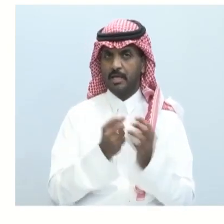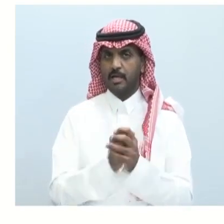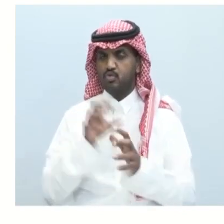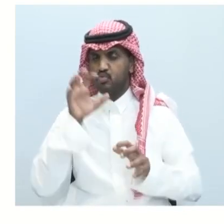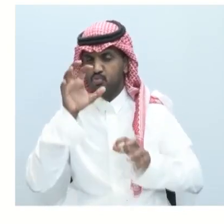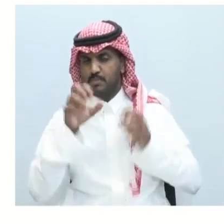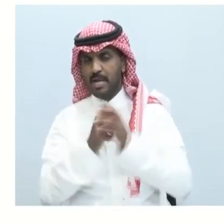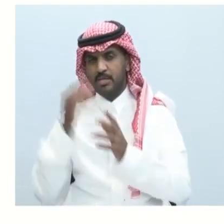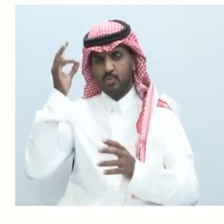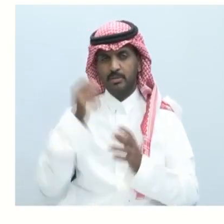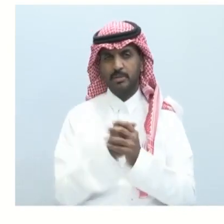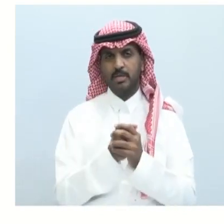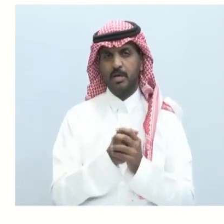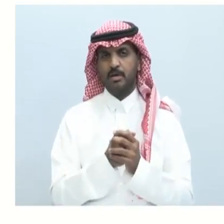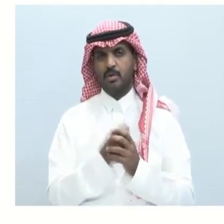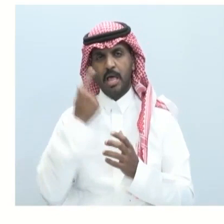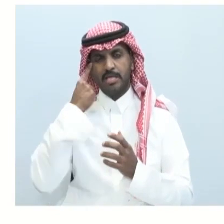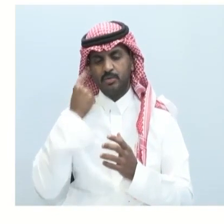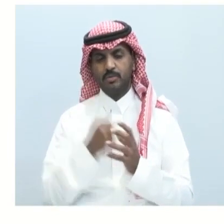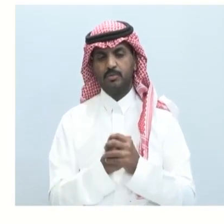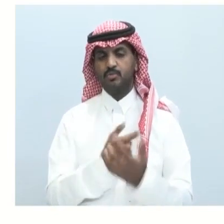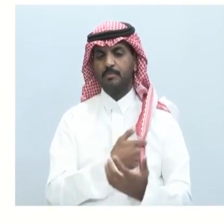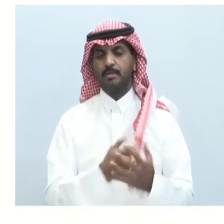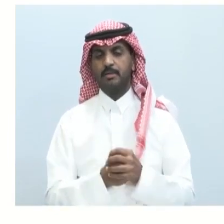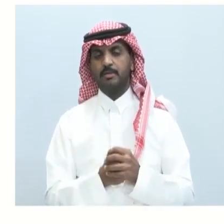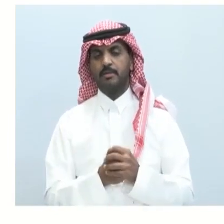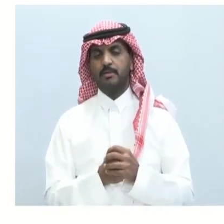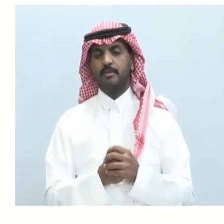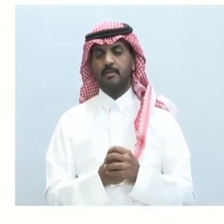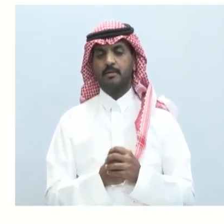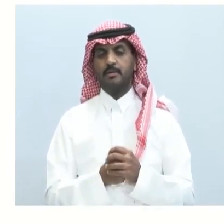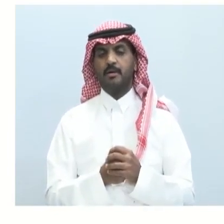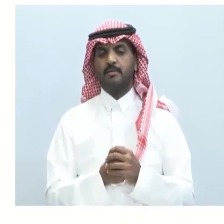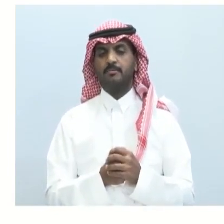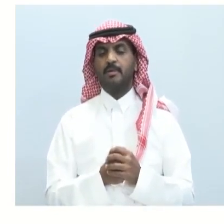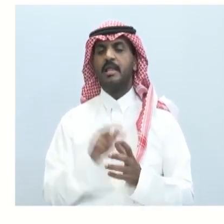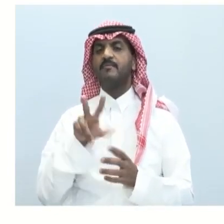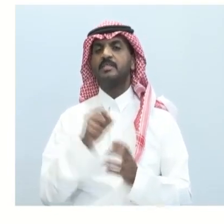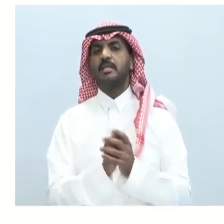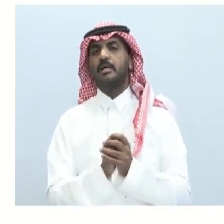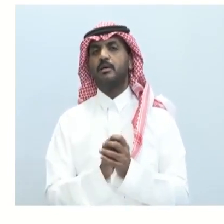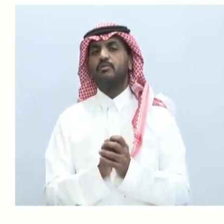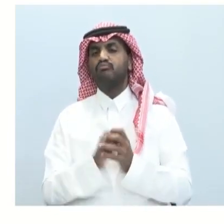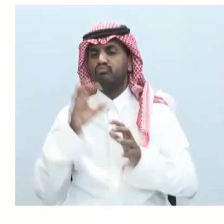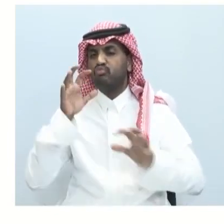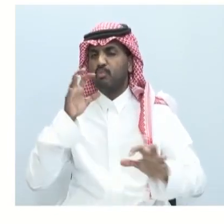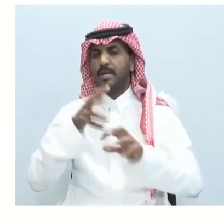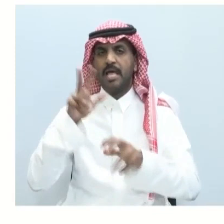الامريكي الاسود او الدب الاسيوي الاسود نسميها الفصيله الدبيه الفصيله ماذا الدبيه